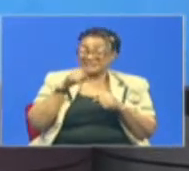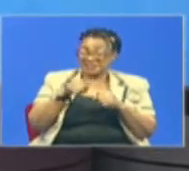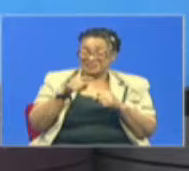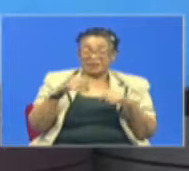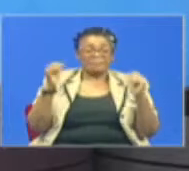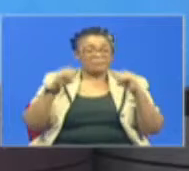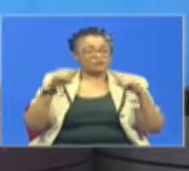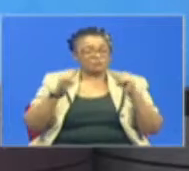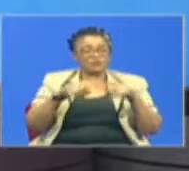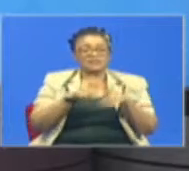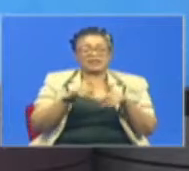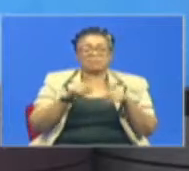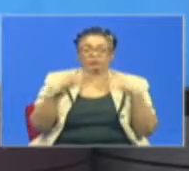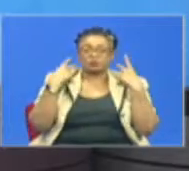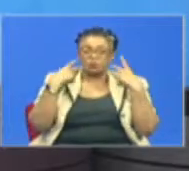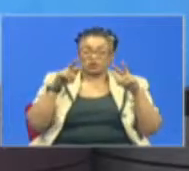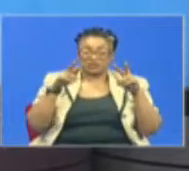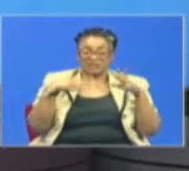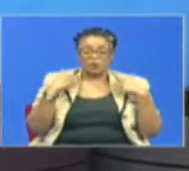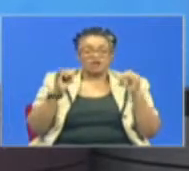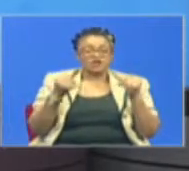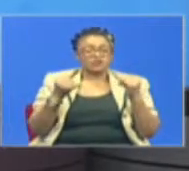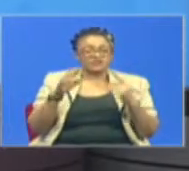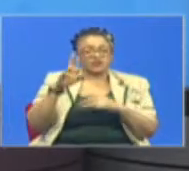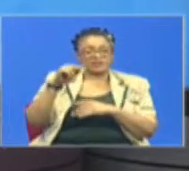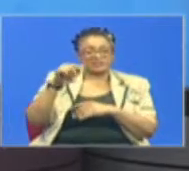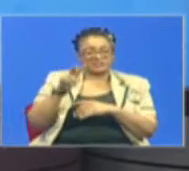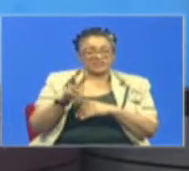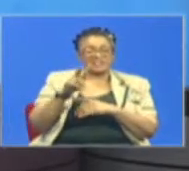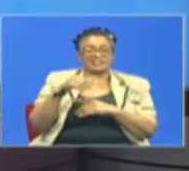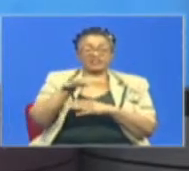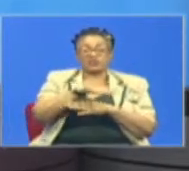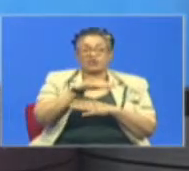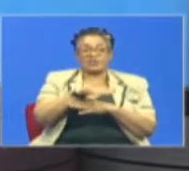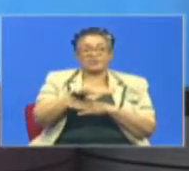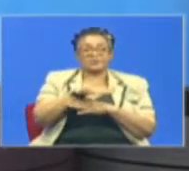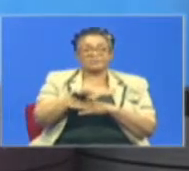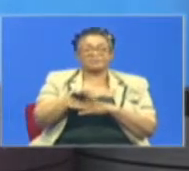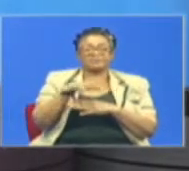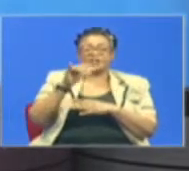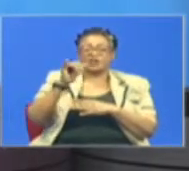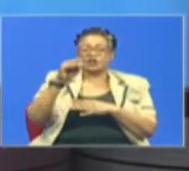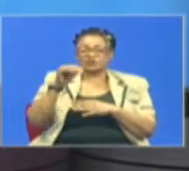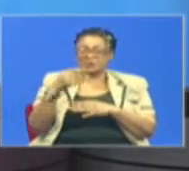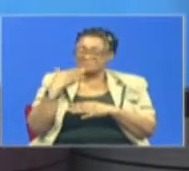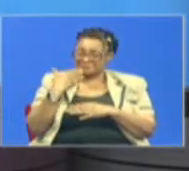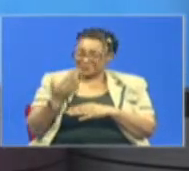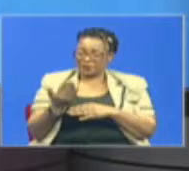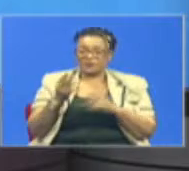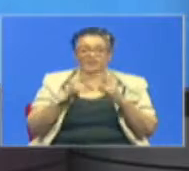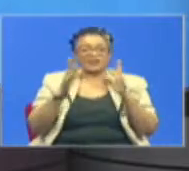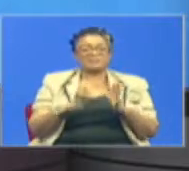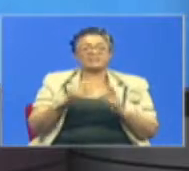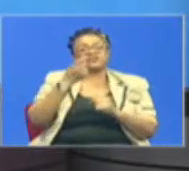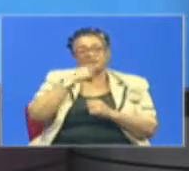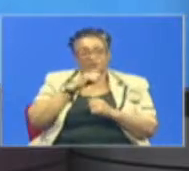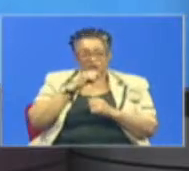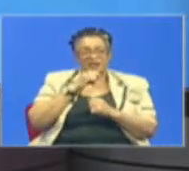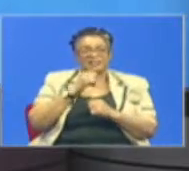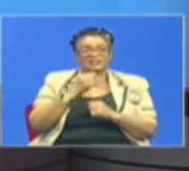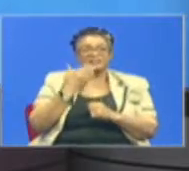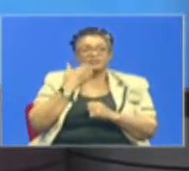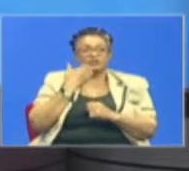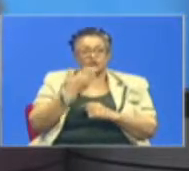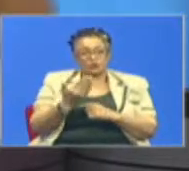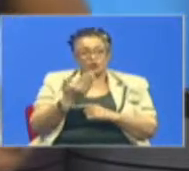pamoja na kutizama taarifa zetu za NTV Jioni. Kwa niaba ya Joshua Makori, asante sana. Pia Flora Atino amesema shukrani,